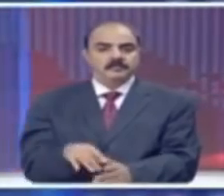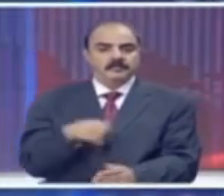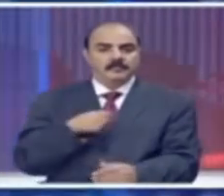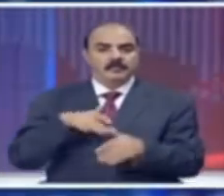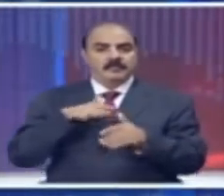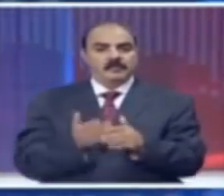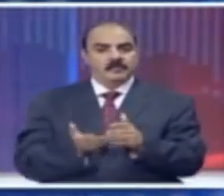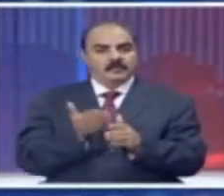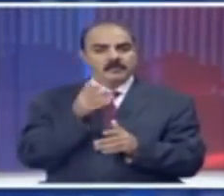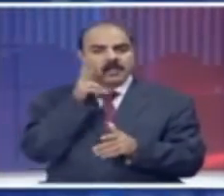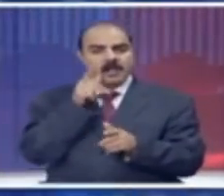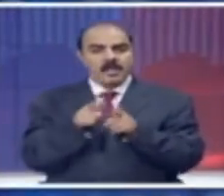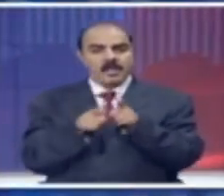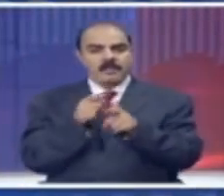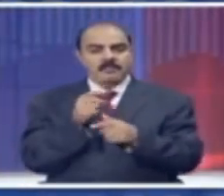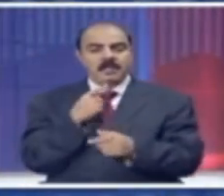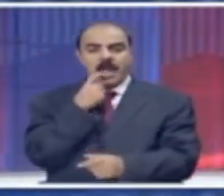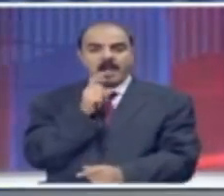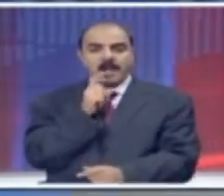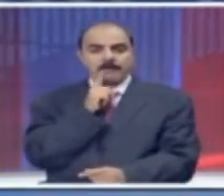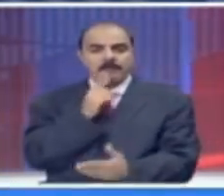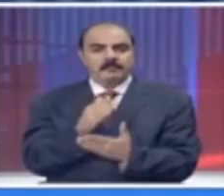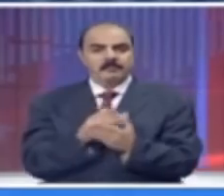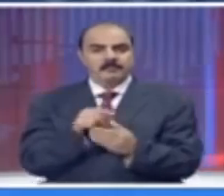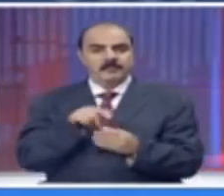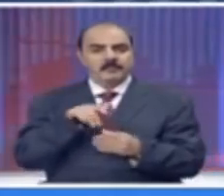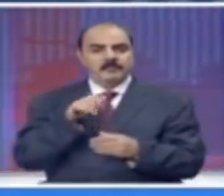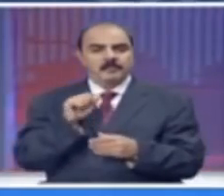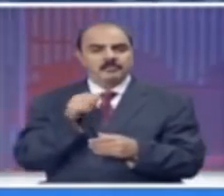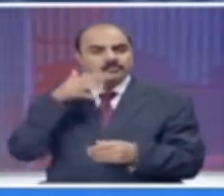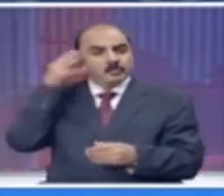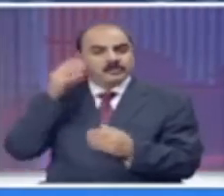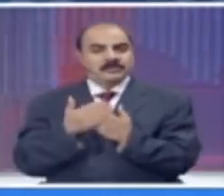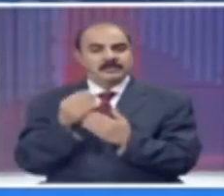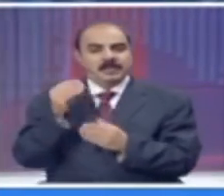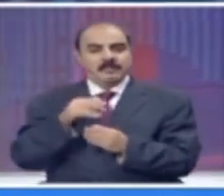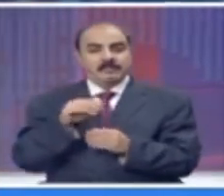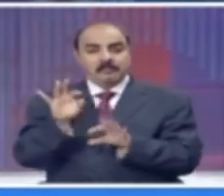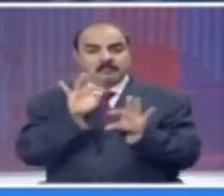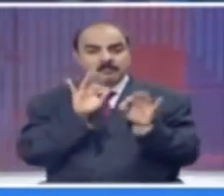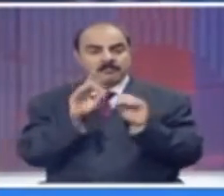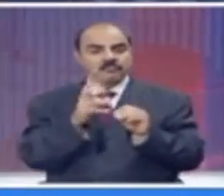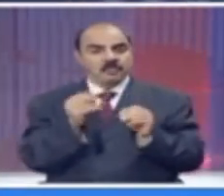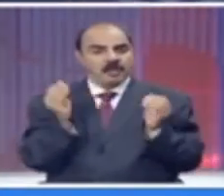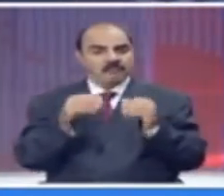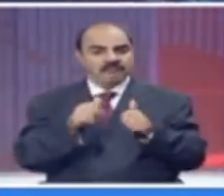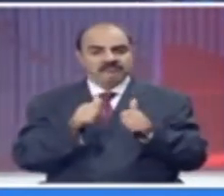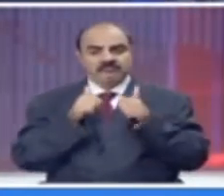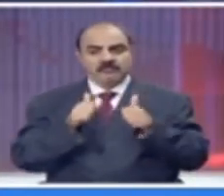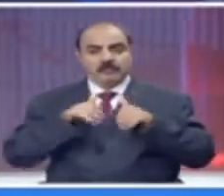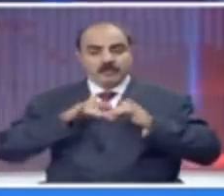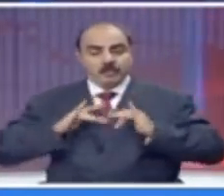أشاد رئيس المجلس الأعلى لتنظيم الإعلام الكاتب الصحفي كرم جبر بمجلس الشيوخ الذي يضم شيوخا